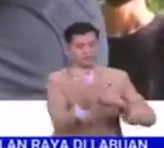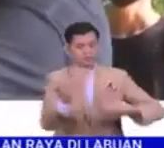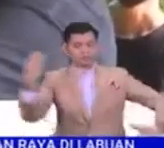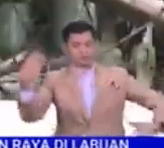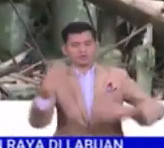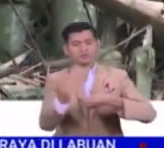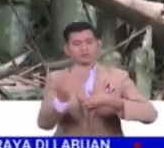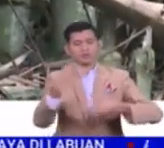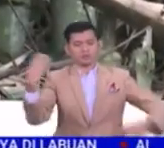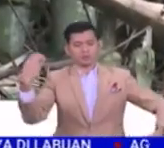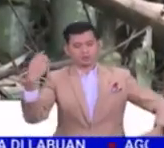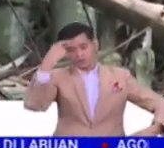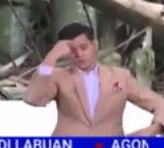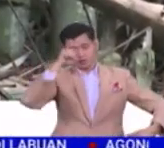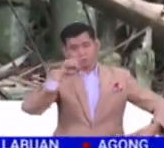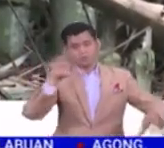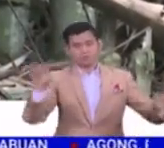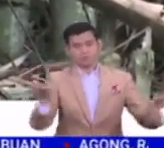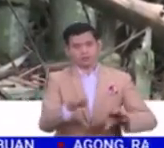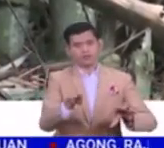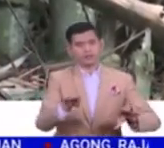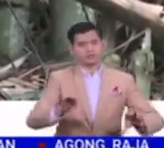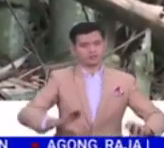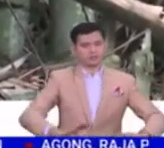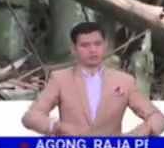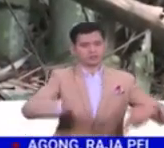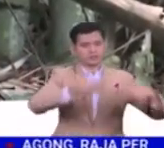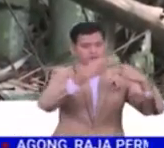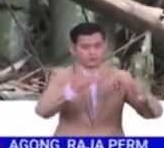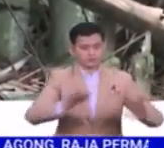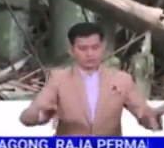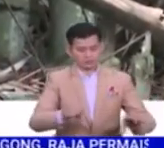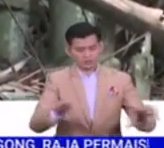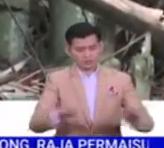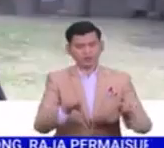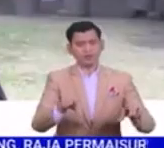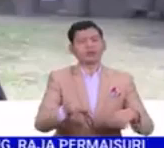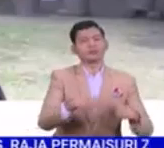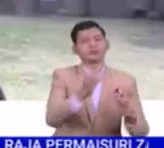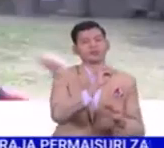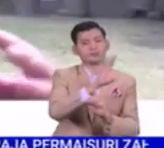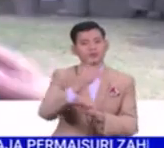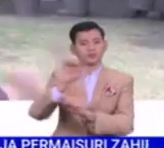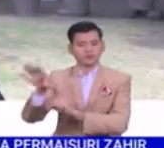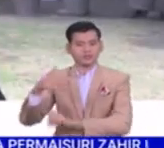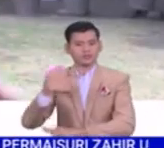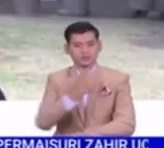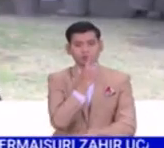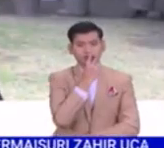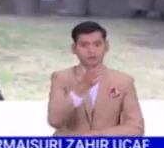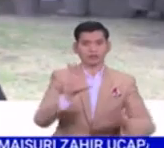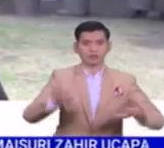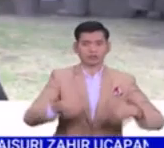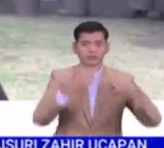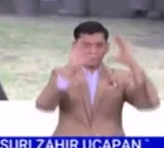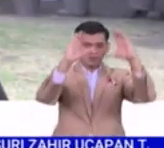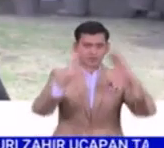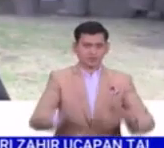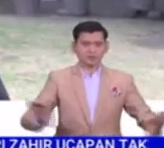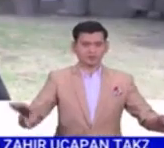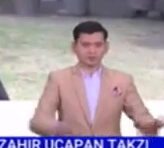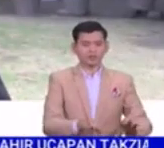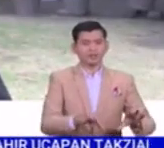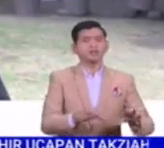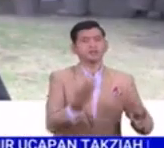au untuk membuat pelita buluh. Ya Allah, memang seronok sangat dan kemudiannya kami dapat menyaksikan juga pembuatan pelita